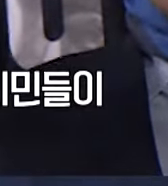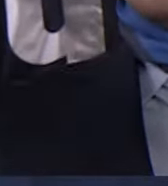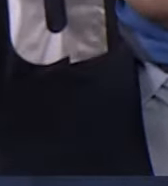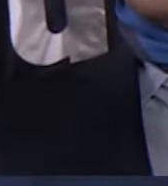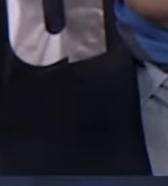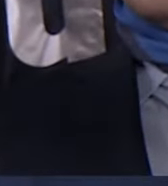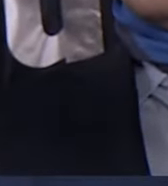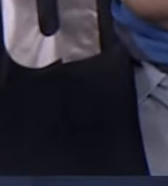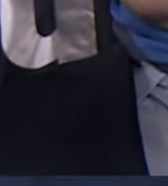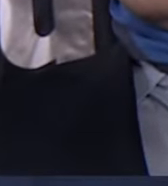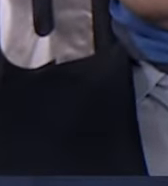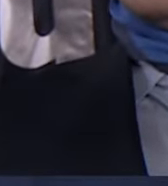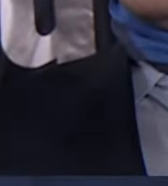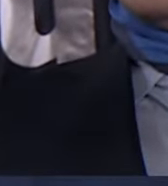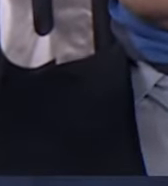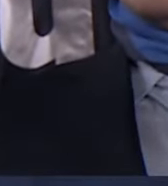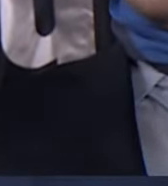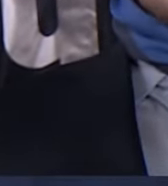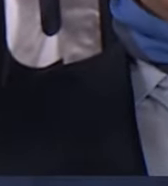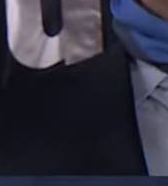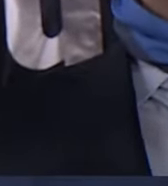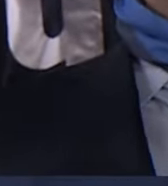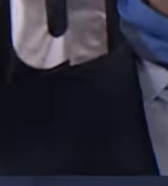것 대한민국 국민들이